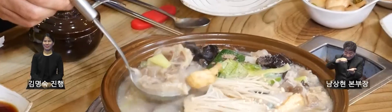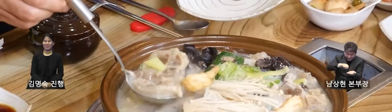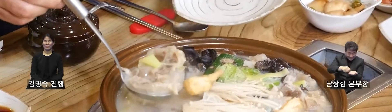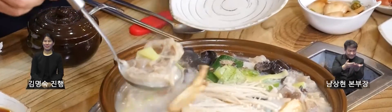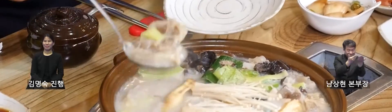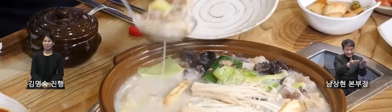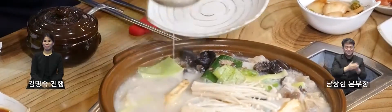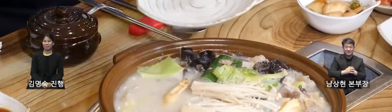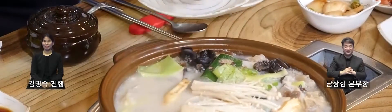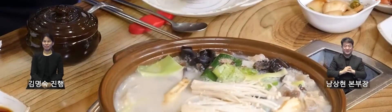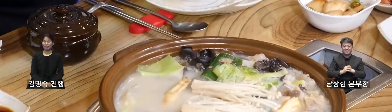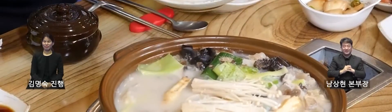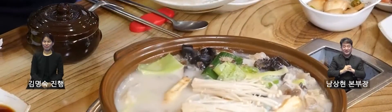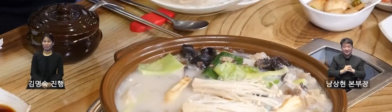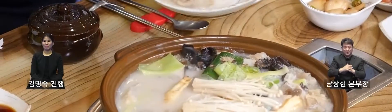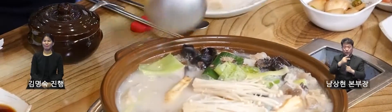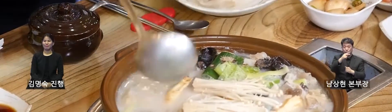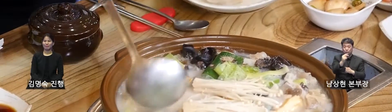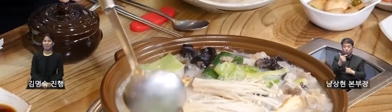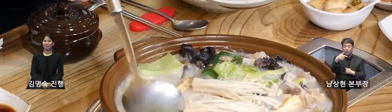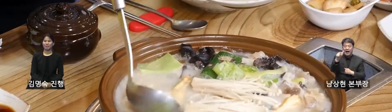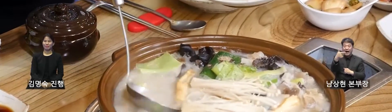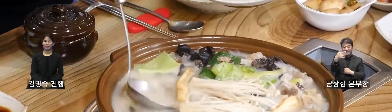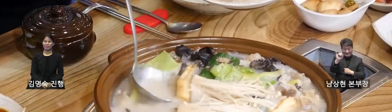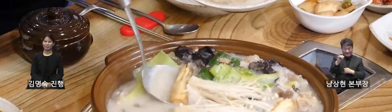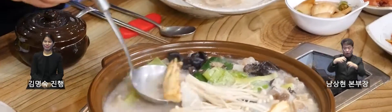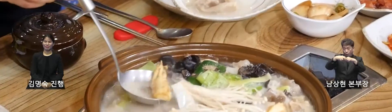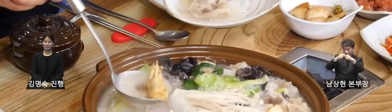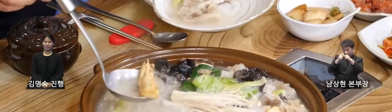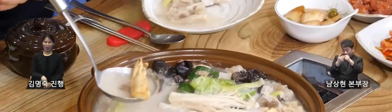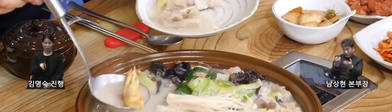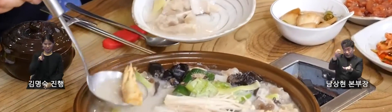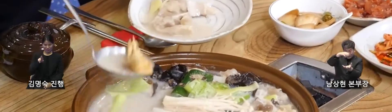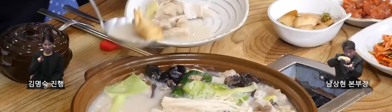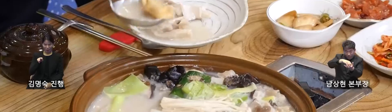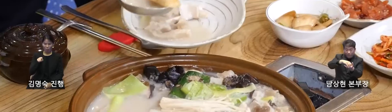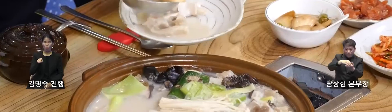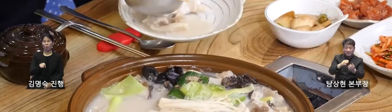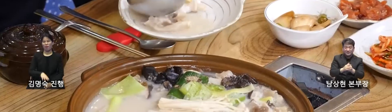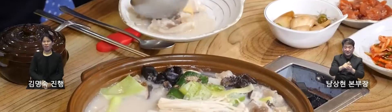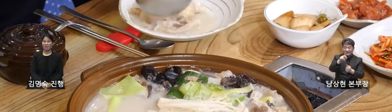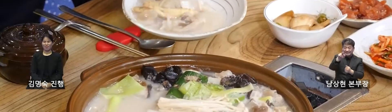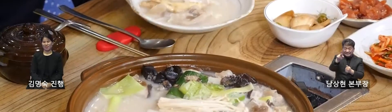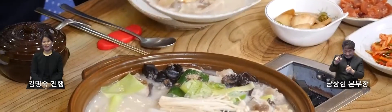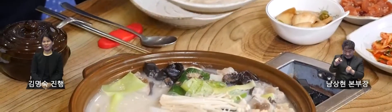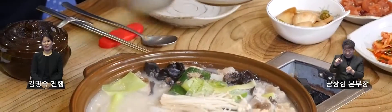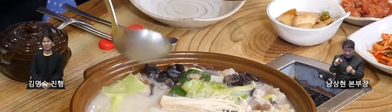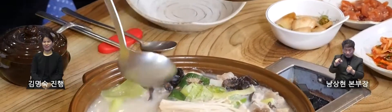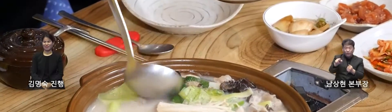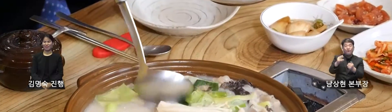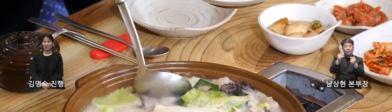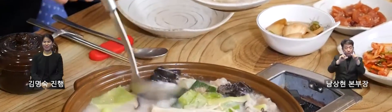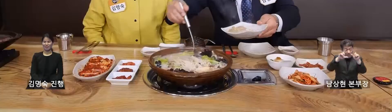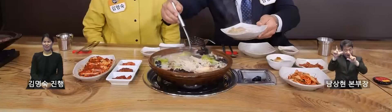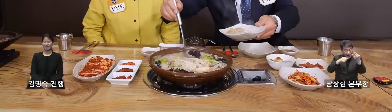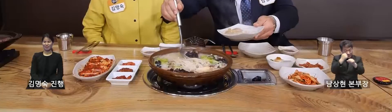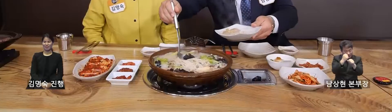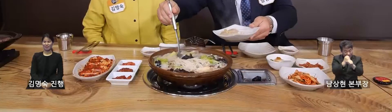네, 도가니도 좀 넣고. 오, 인삼. 예. 네. 인삼으로 데코레이션도 좀